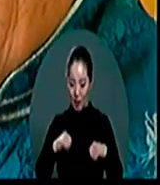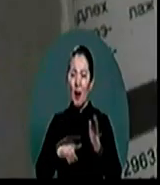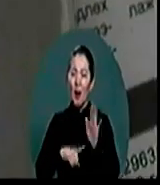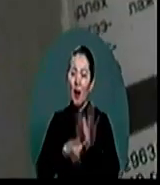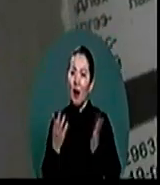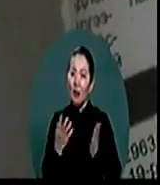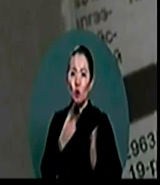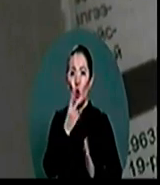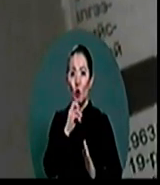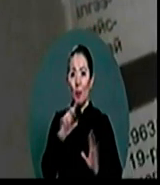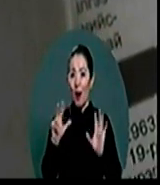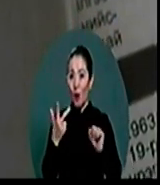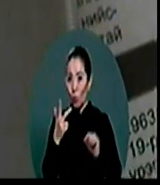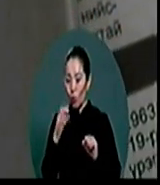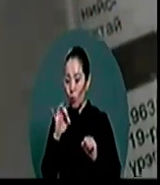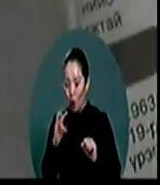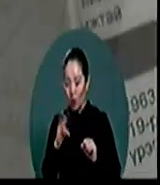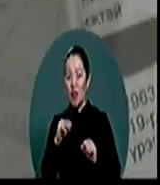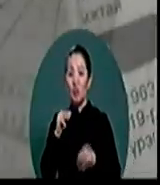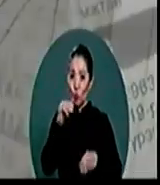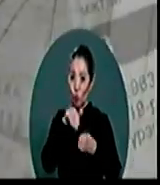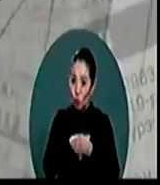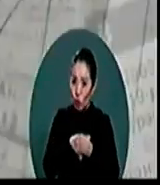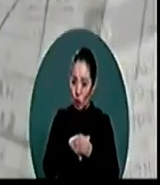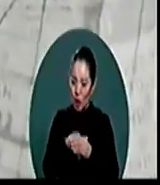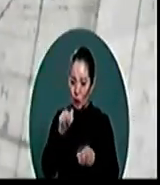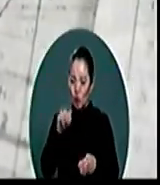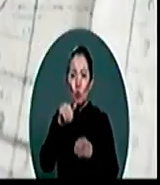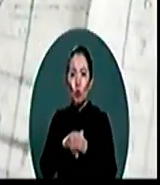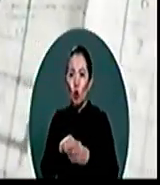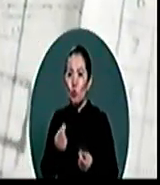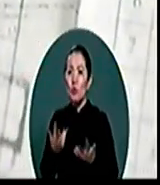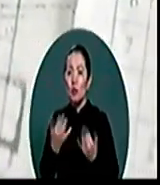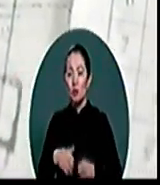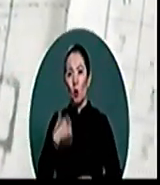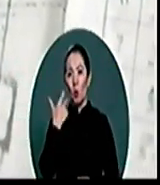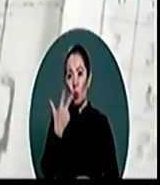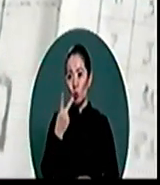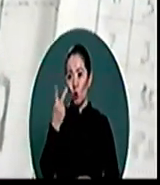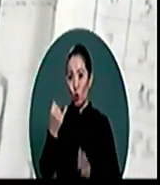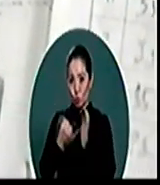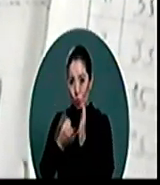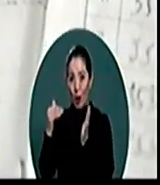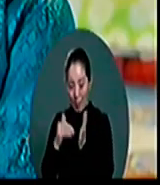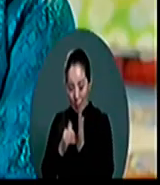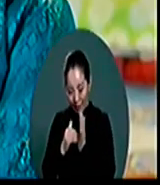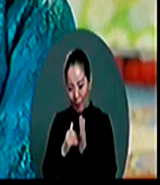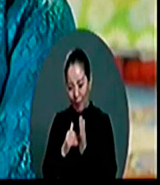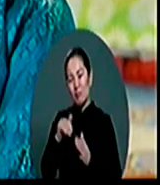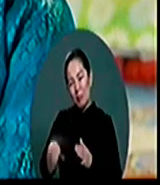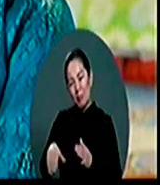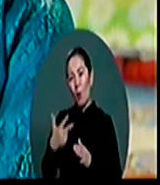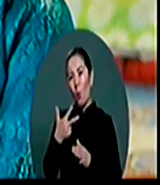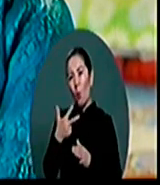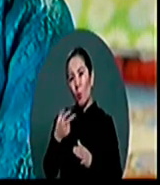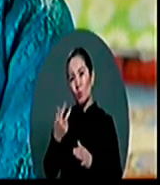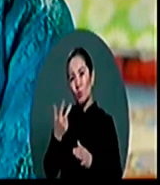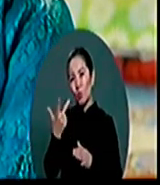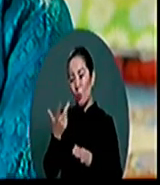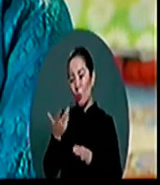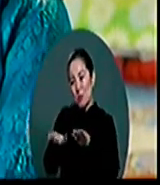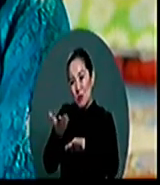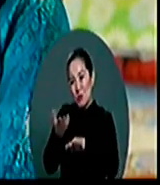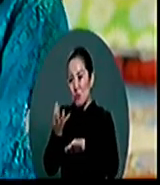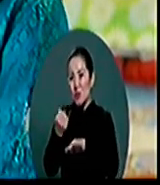би анх эхэлж тэтгэврт гарсан. Тэтгэврт гарахтаа 326 мянган төгрөгийн тэтгэвэр тогтоологдсон. 320 мянган төгрөгийг чинь